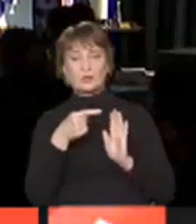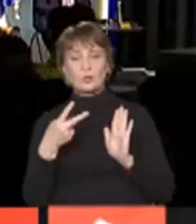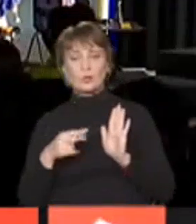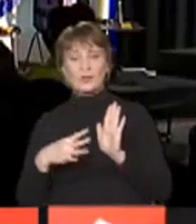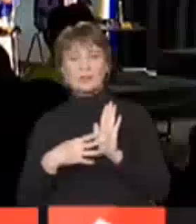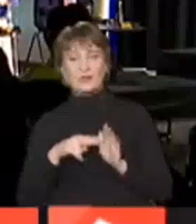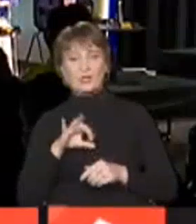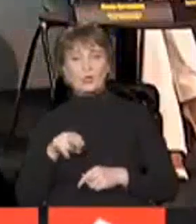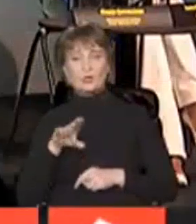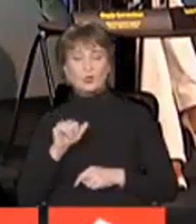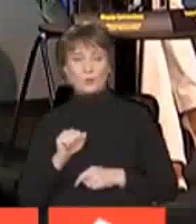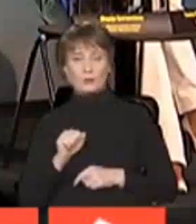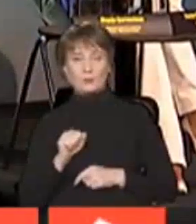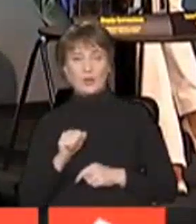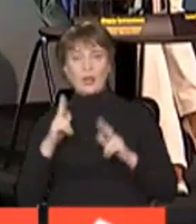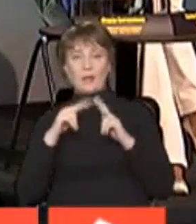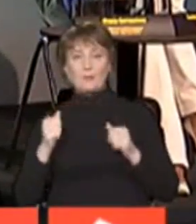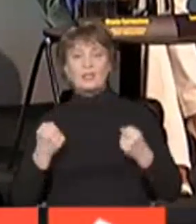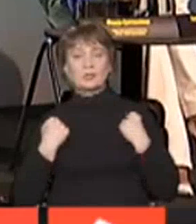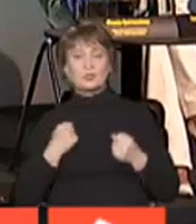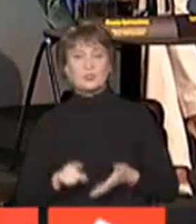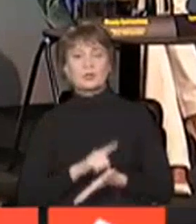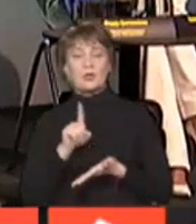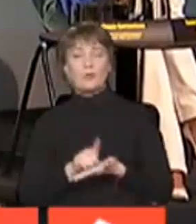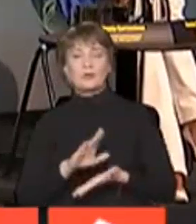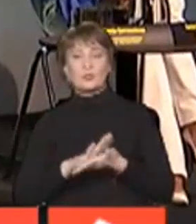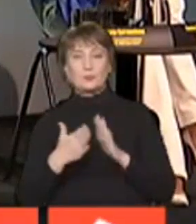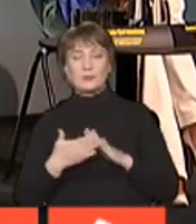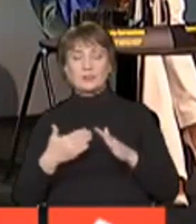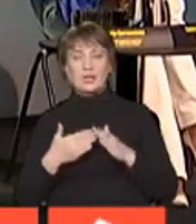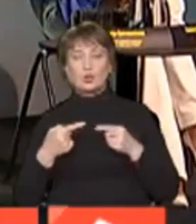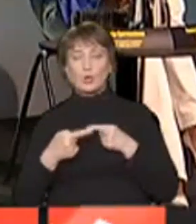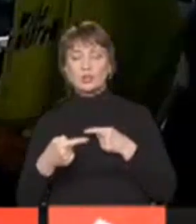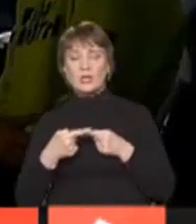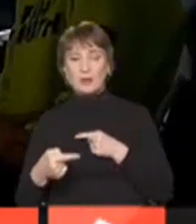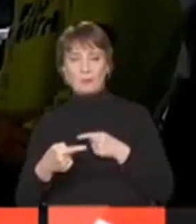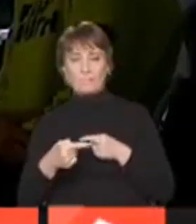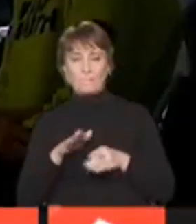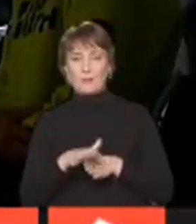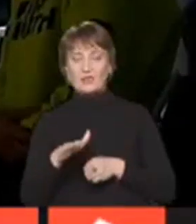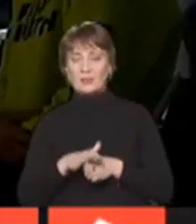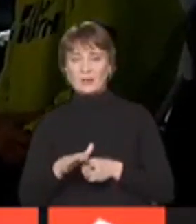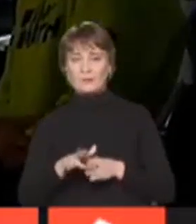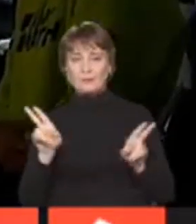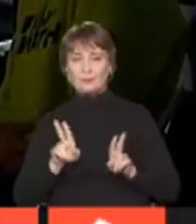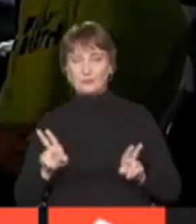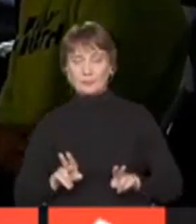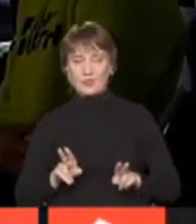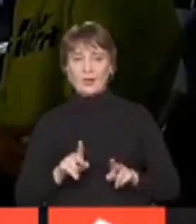29 листопада в столичному палаці спорту. Обов'язкова умова дотримання усіх карантинних вимог, негативні